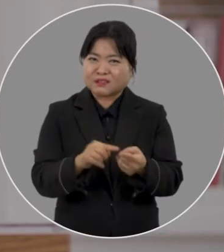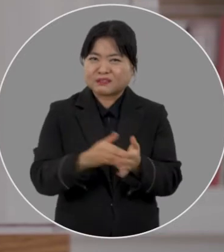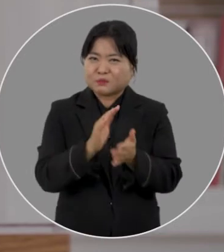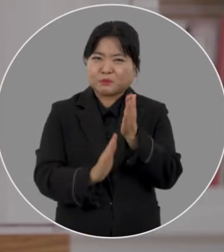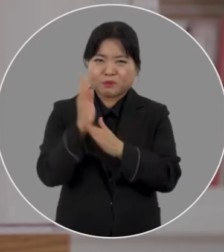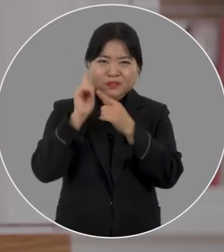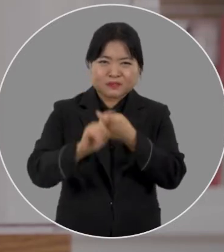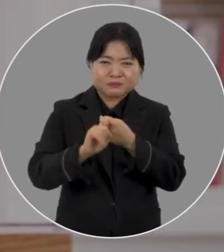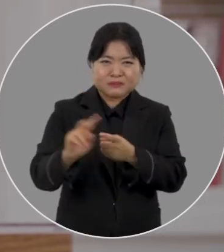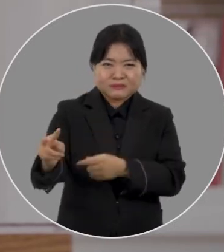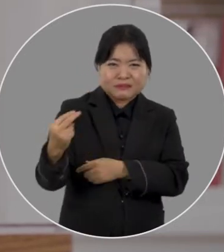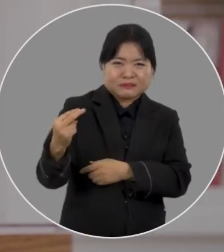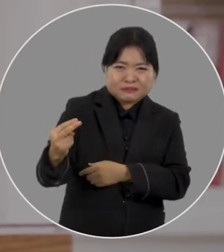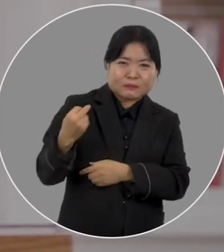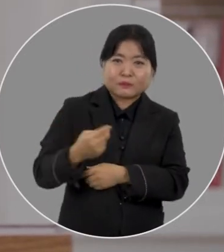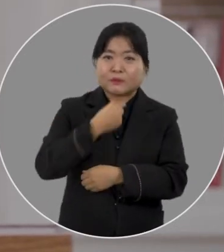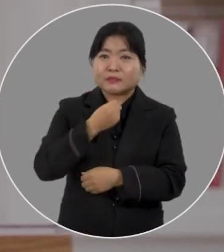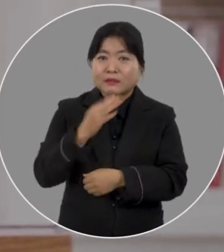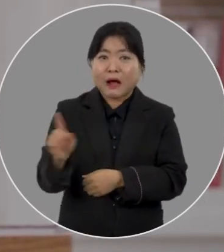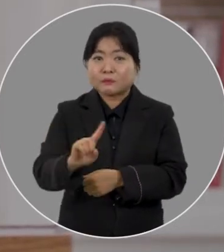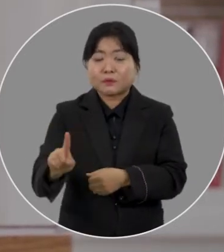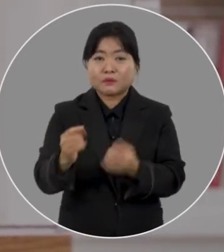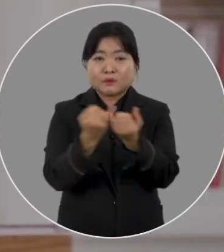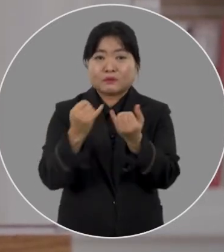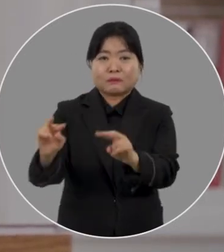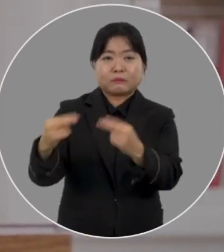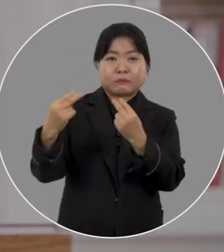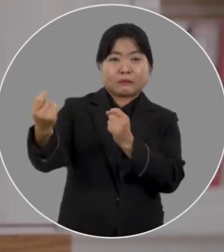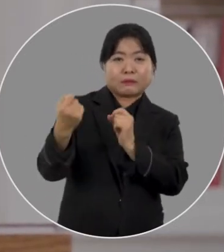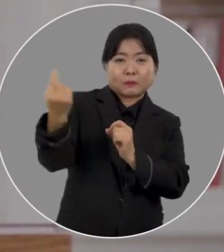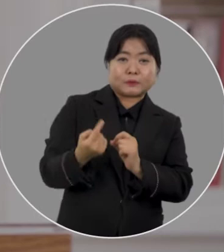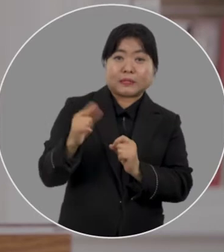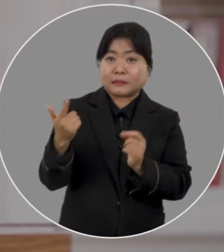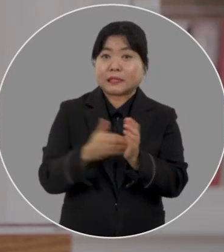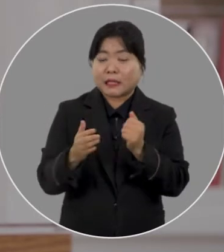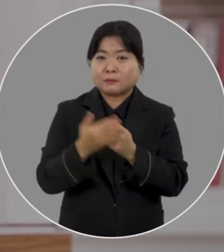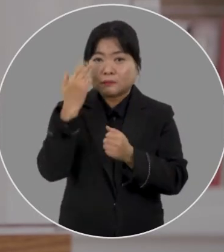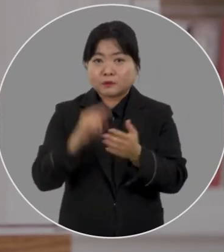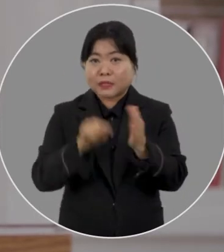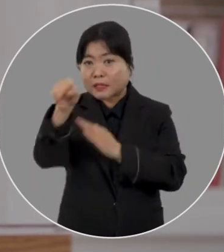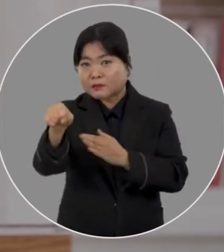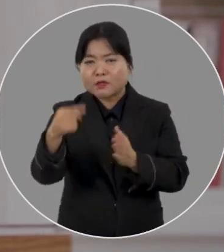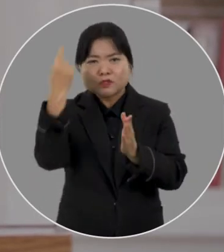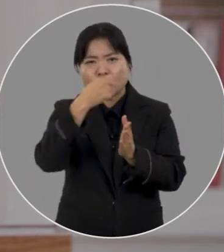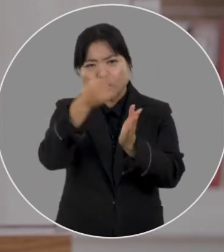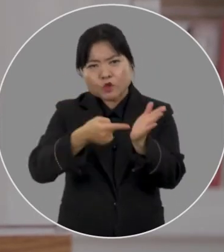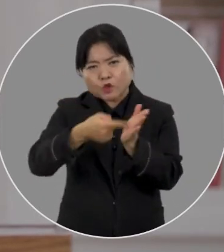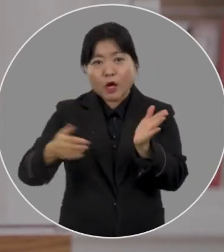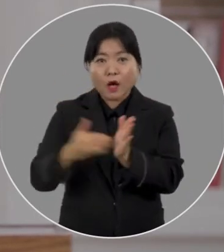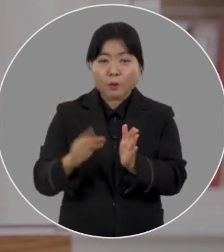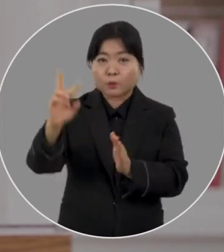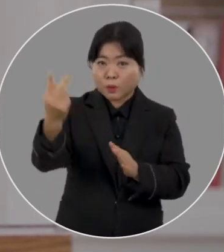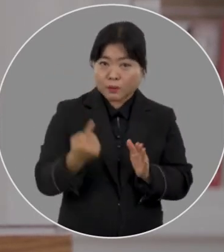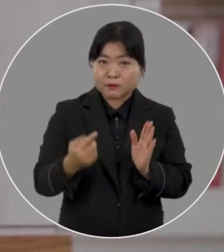대한 끊임없는 관심을 이제 가지려고 했는데 아무도 여성이 가까이 와주지 않으니까 미국에 가서 일부러 성형수술까지